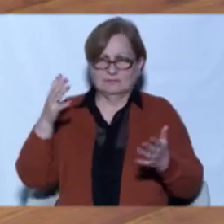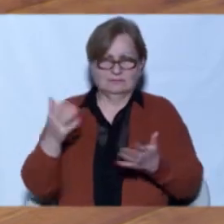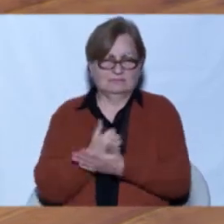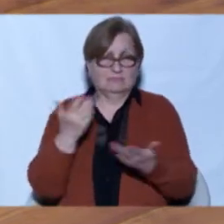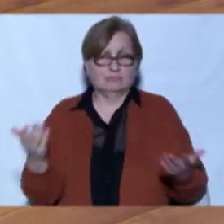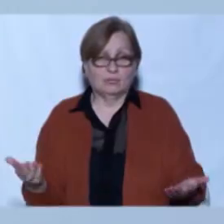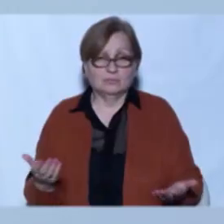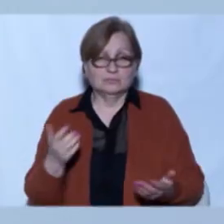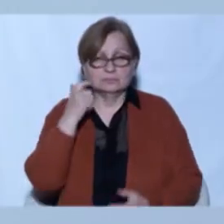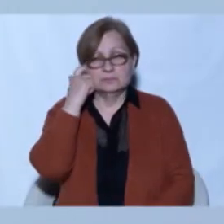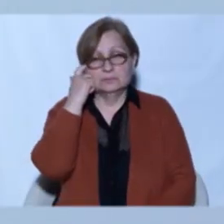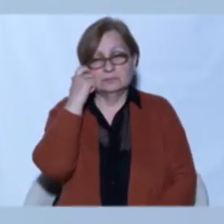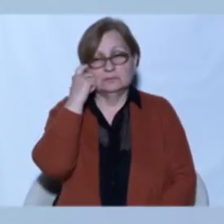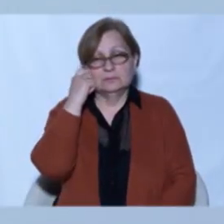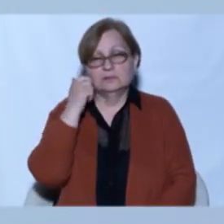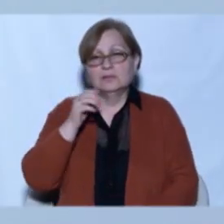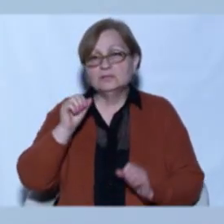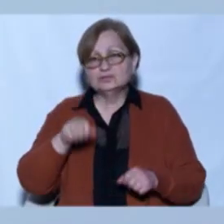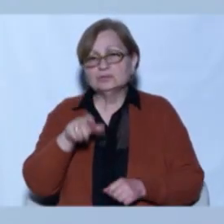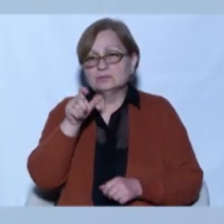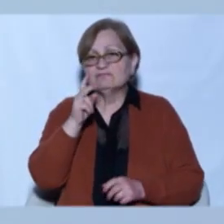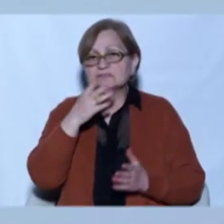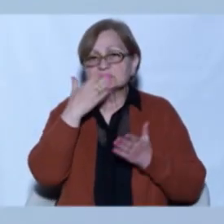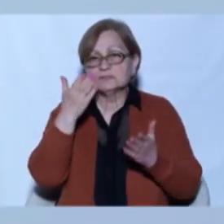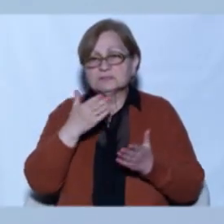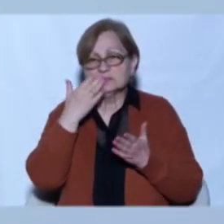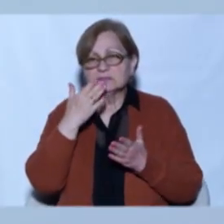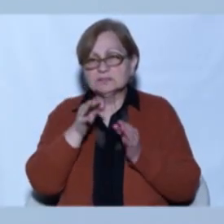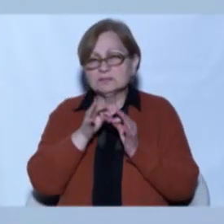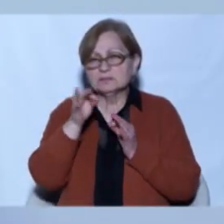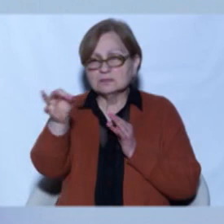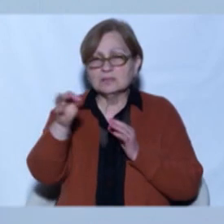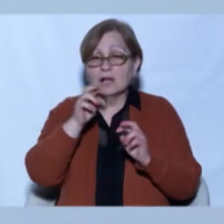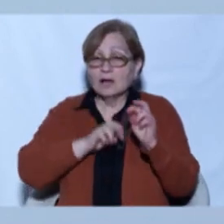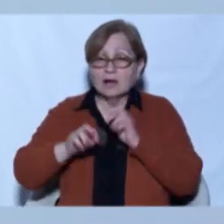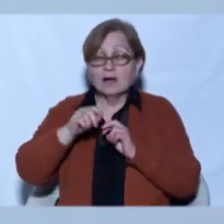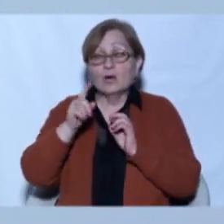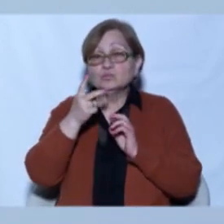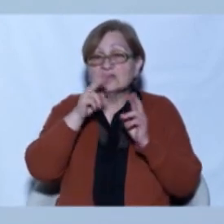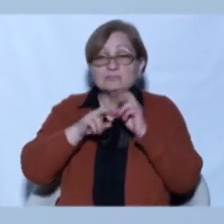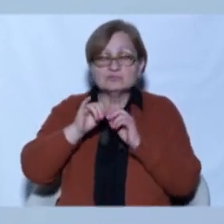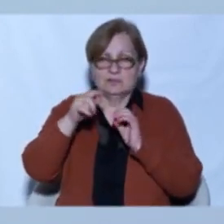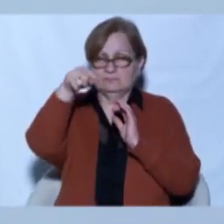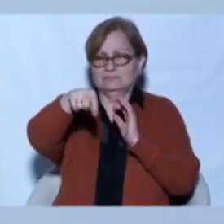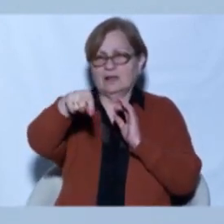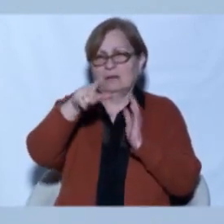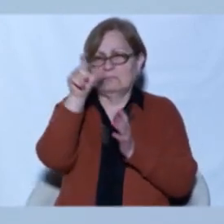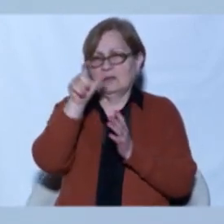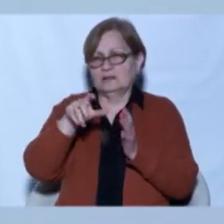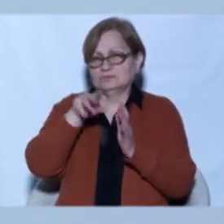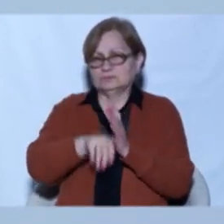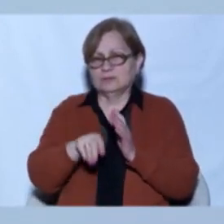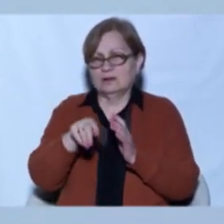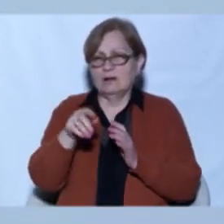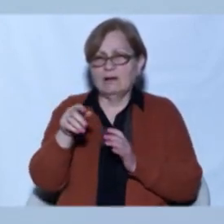გითხარი, კითხველს შეუძლია რომ ამ შეკითხვაზე პასუხი ეძებოს აი ამ ლექსში. ეს ლექსი